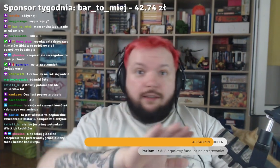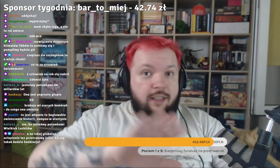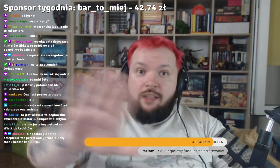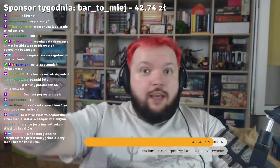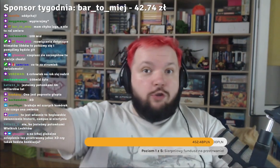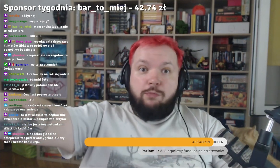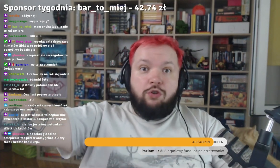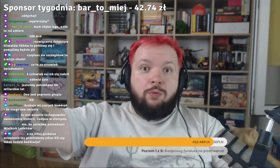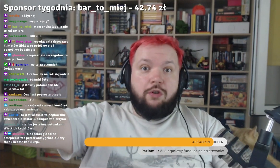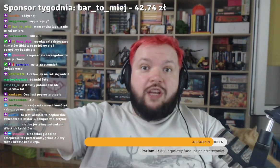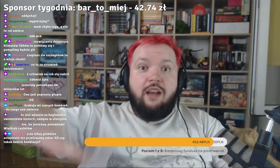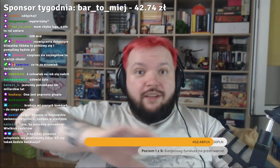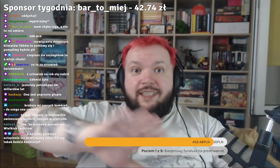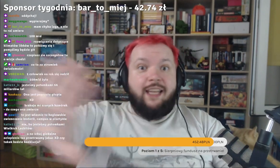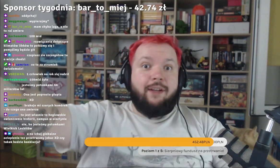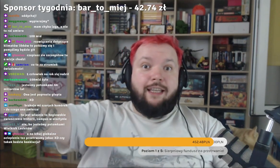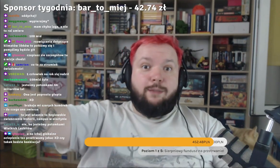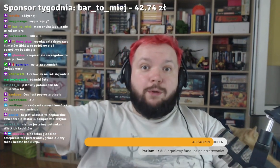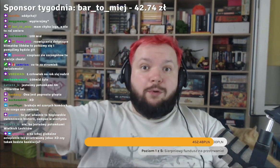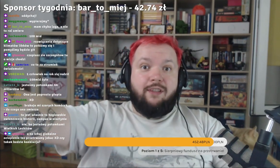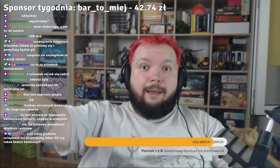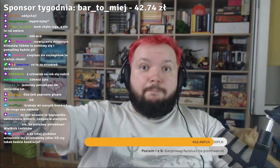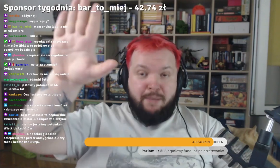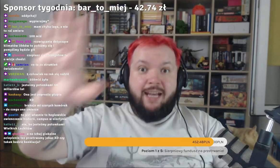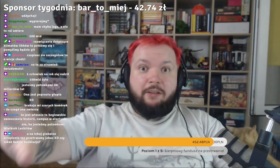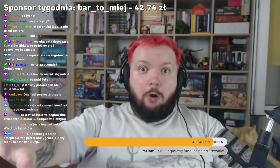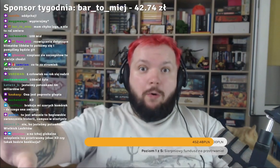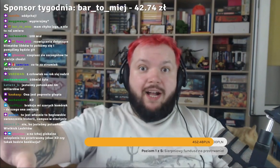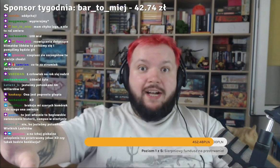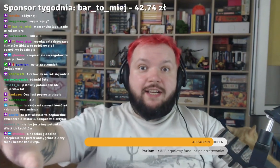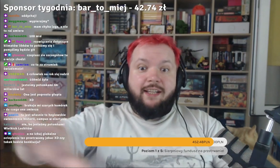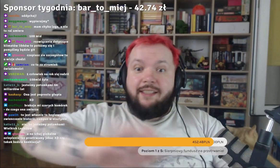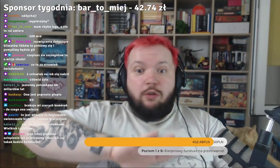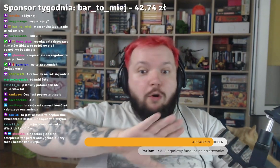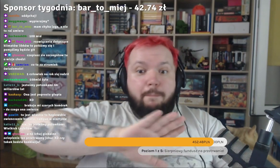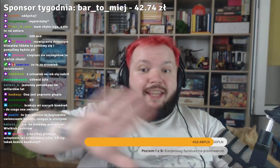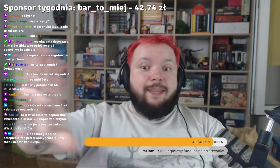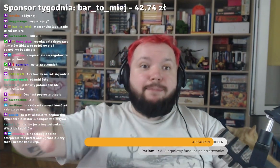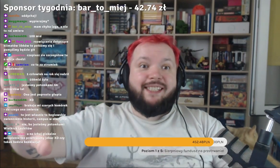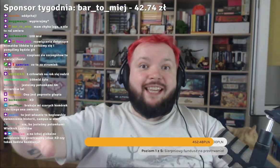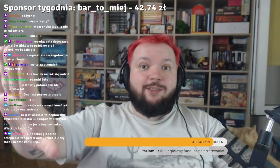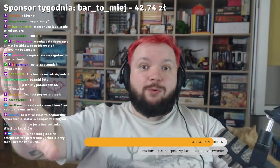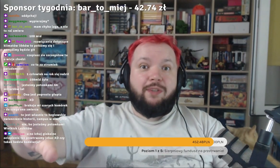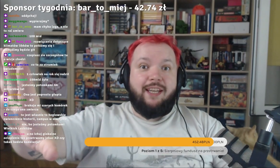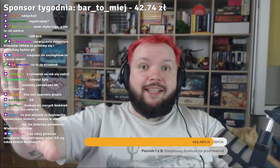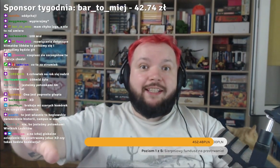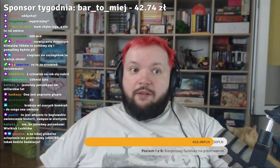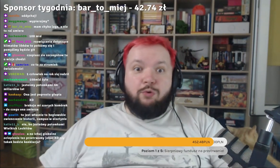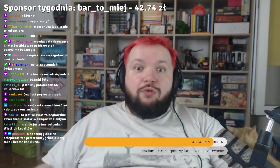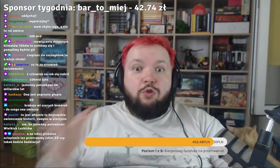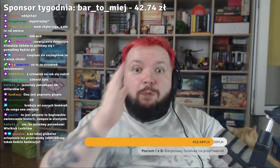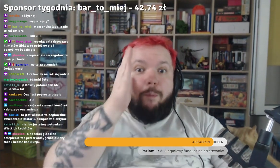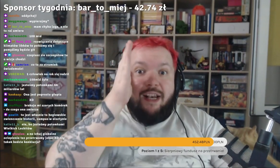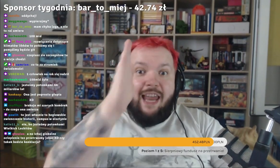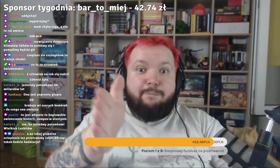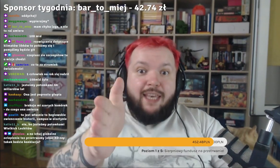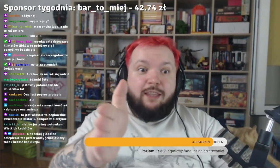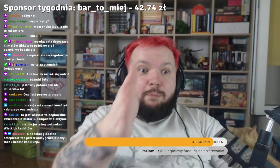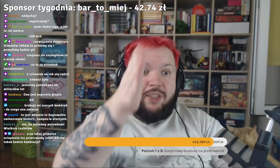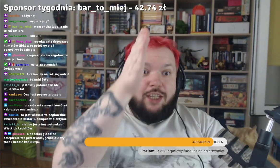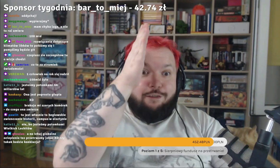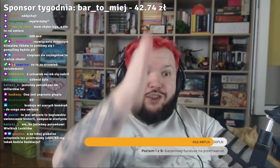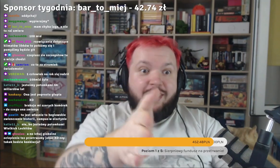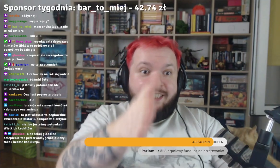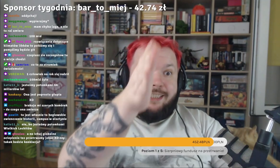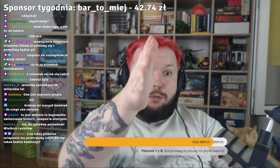z nich nie rozmnożyło się. Więc cała ta inspirująca pierdoła jest kompletnie bez sensu, nie? Już byłoby lepiej,